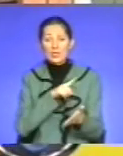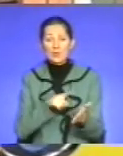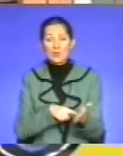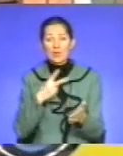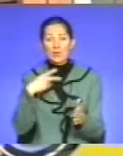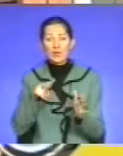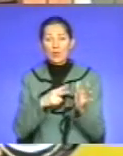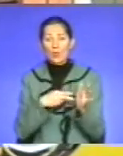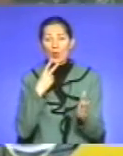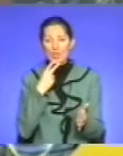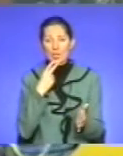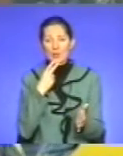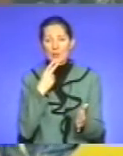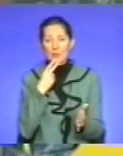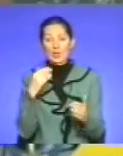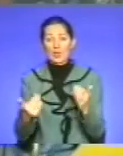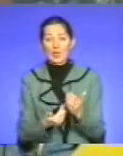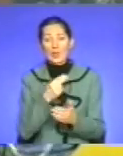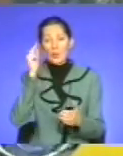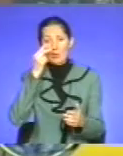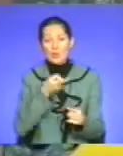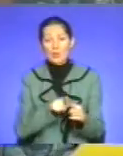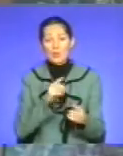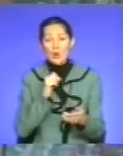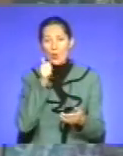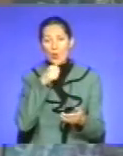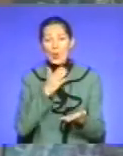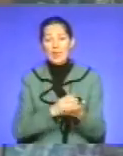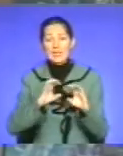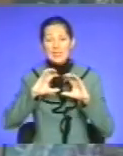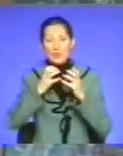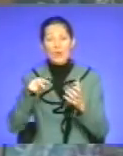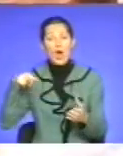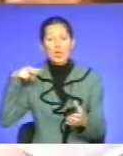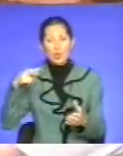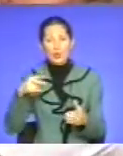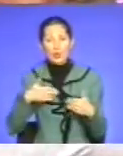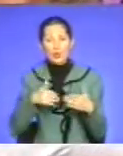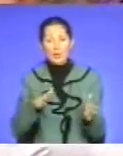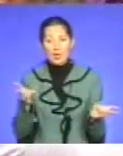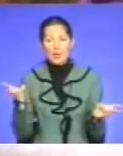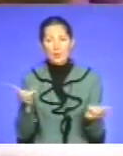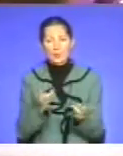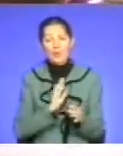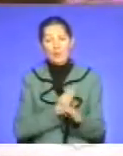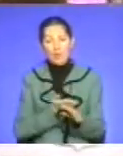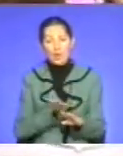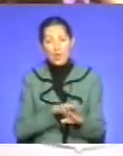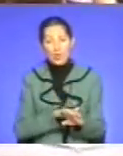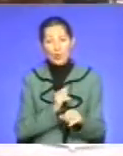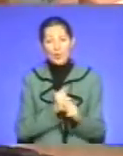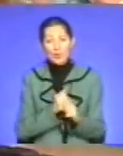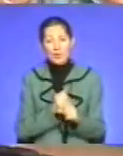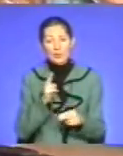тестування 27 червня. Новим предметом цьогоріч є світова література. Тож випускникам доведеться важко. Зробити